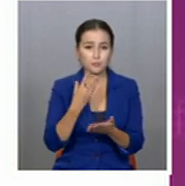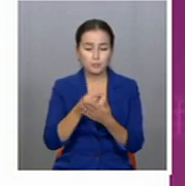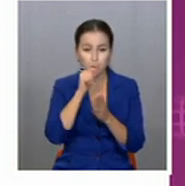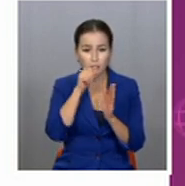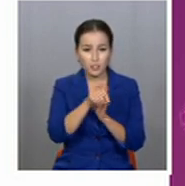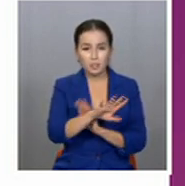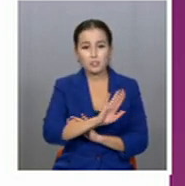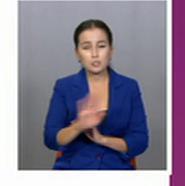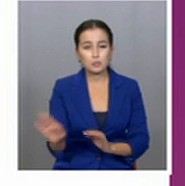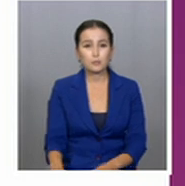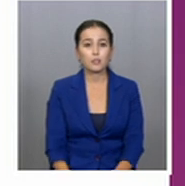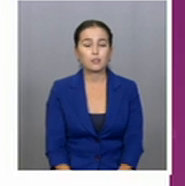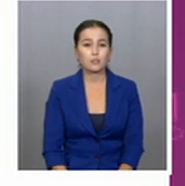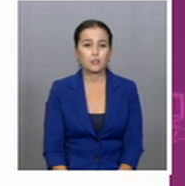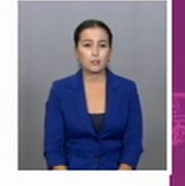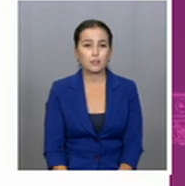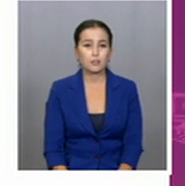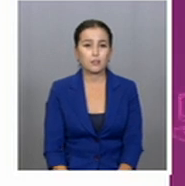араласпайды.